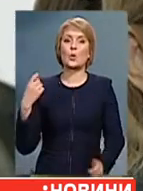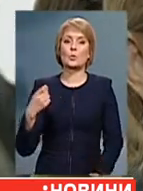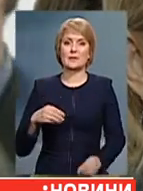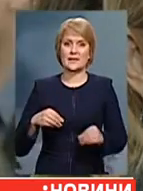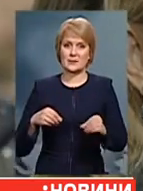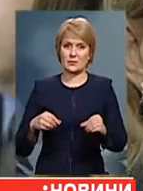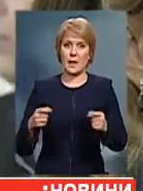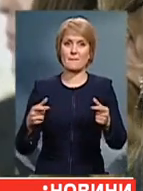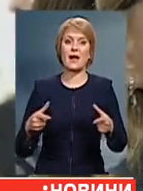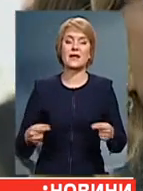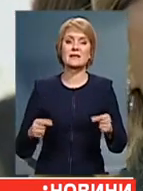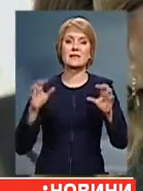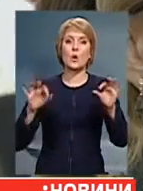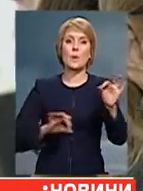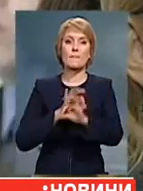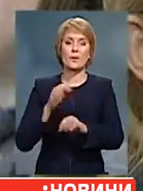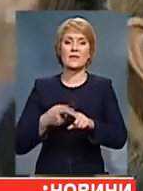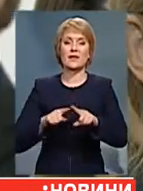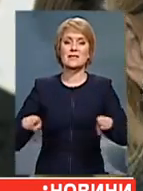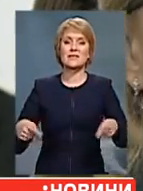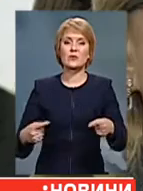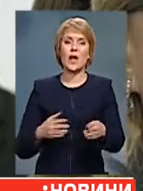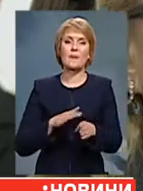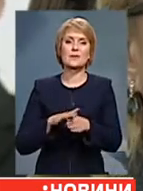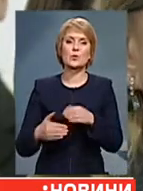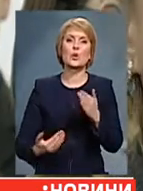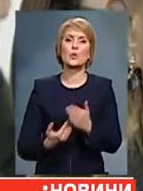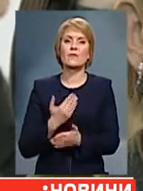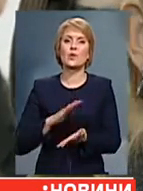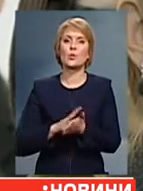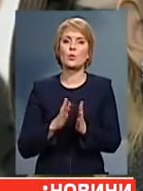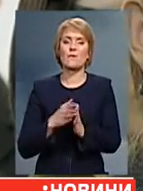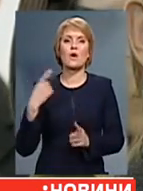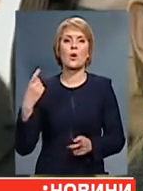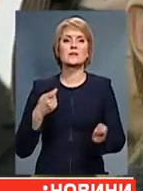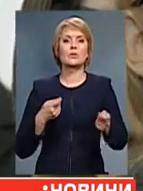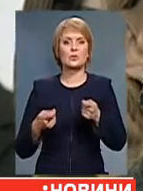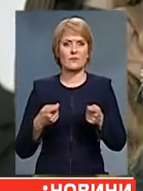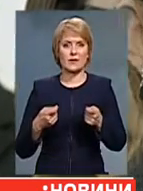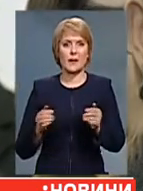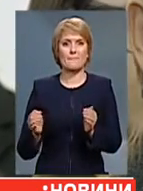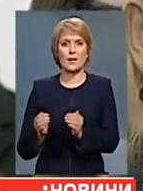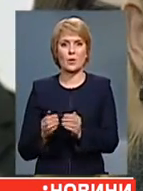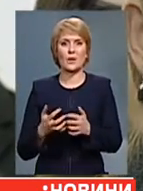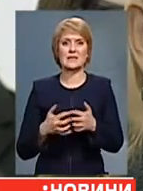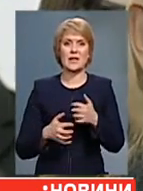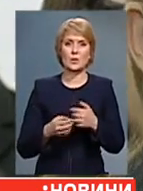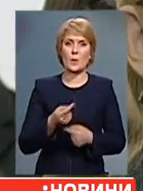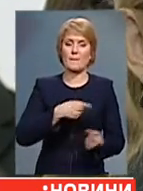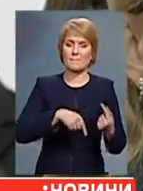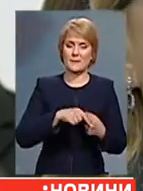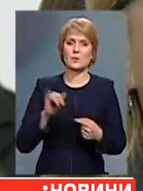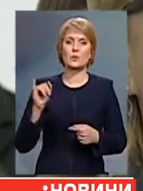пакет законопроєктів, які створює абсолютно нові умови господарювання для малого середнього бізнесу і фермерських